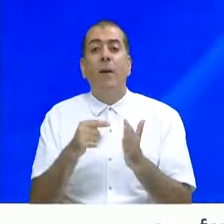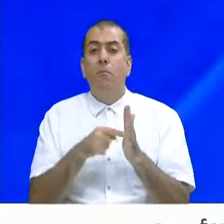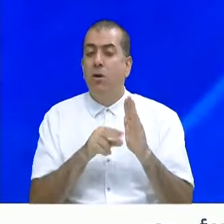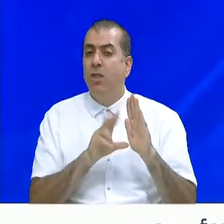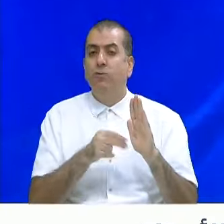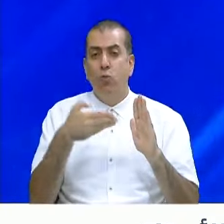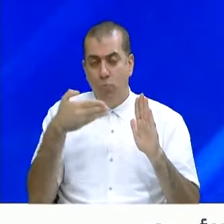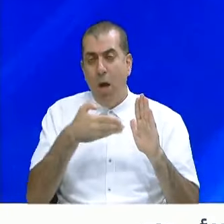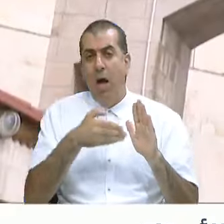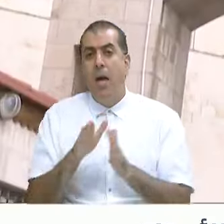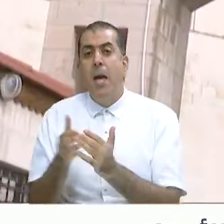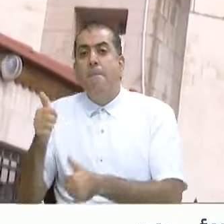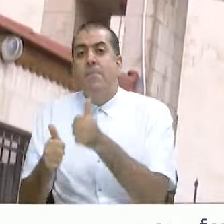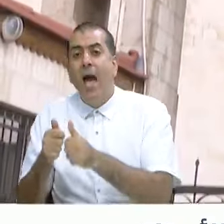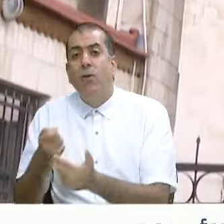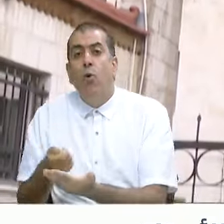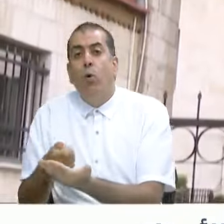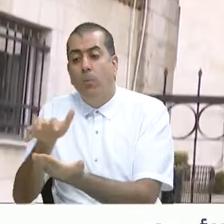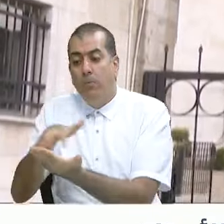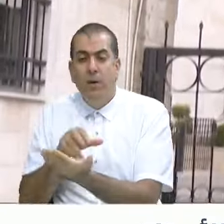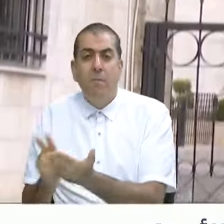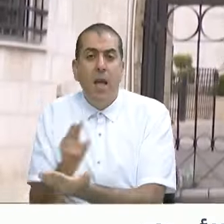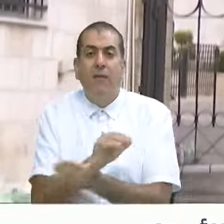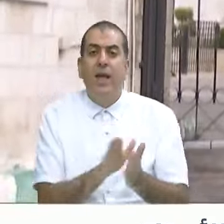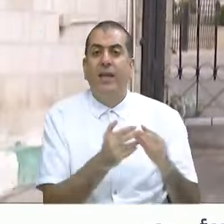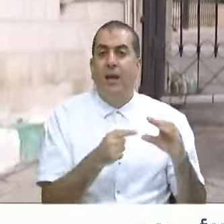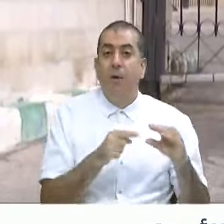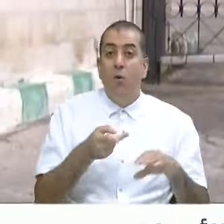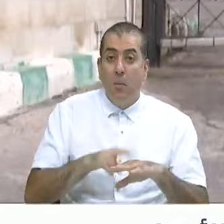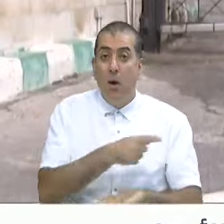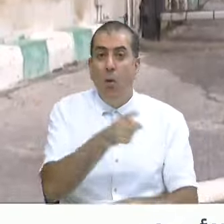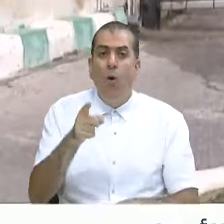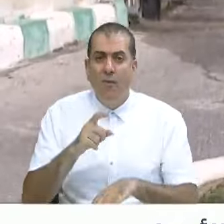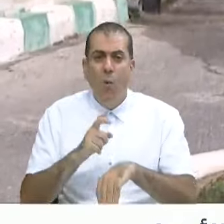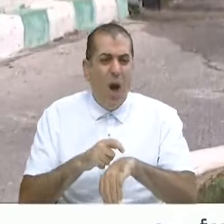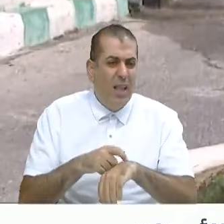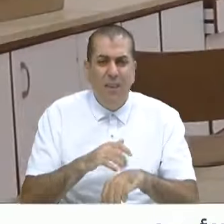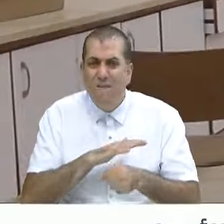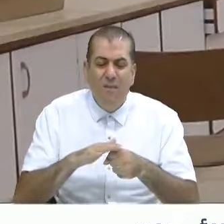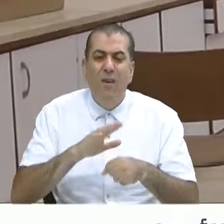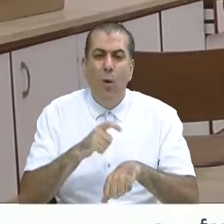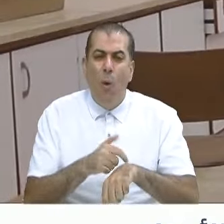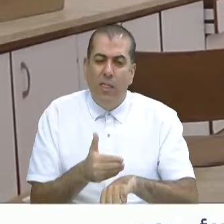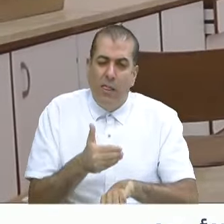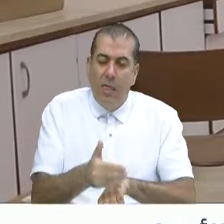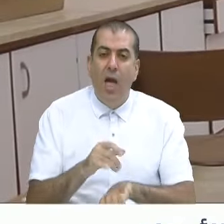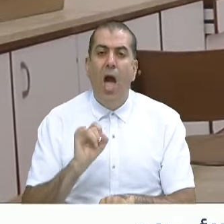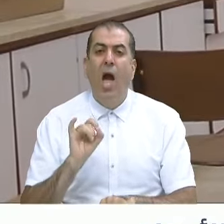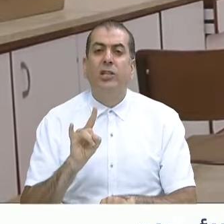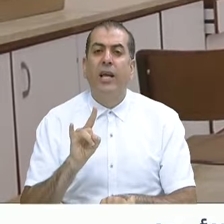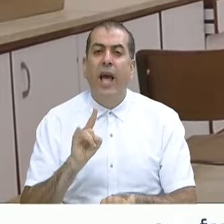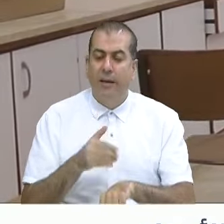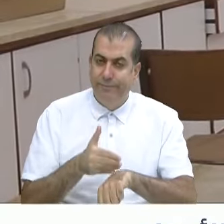مشيرا الى انه تم منح طلب وقتا اضافيا مدته ع دقائق زياده على الوقت المحدد